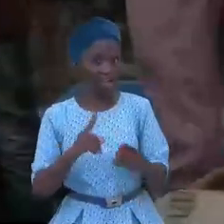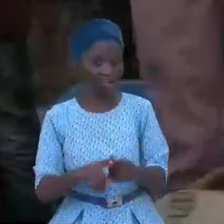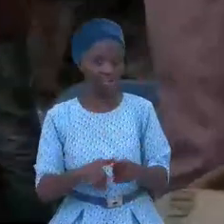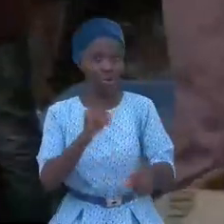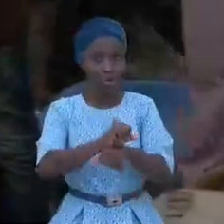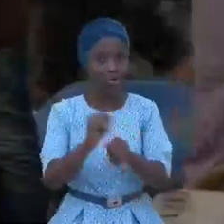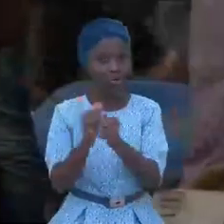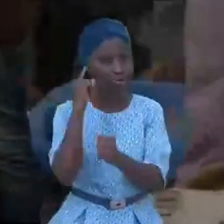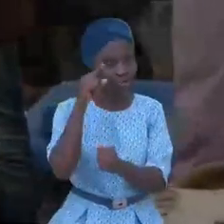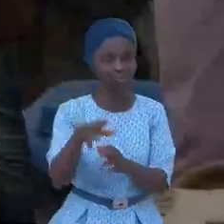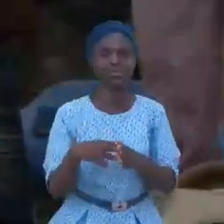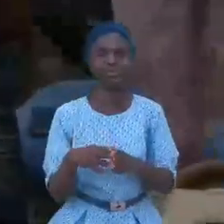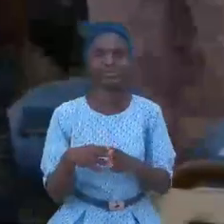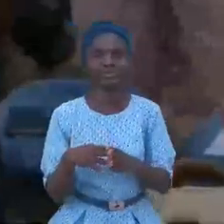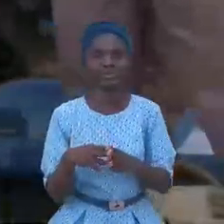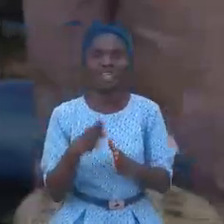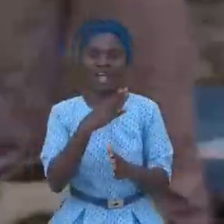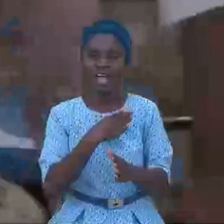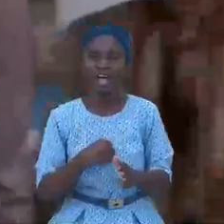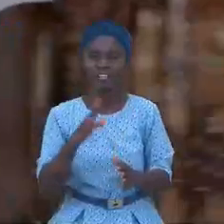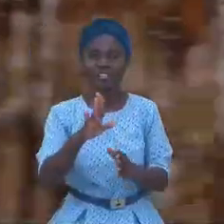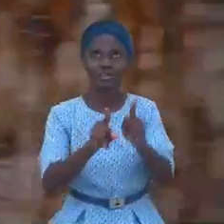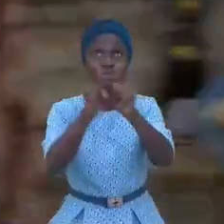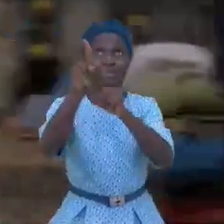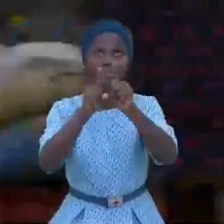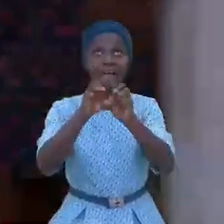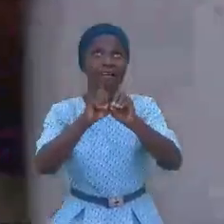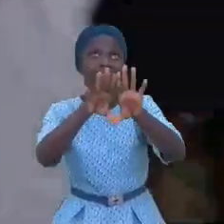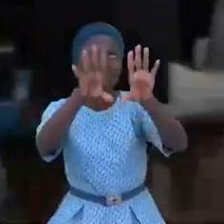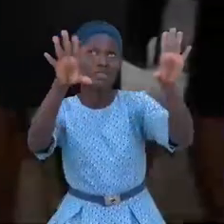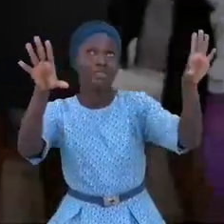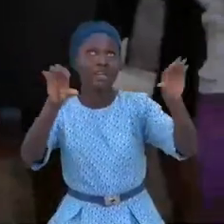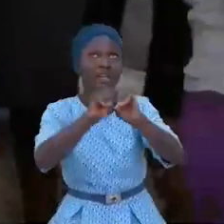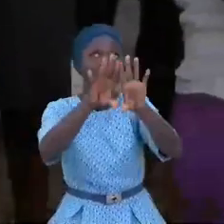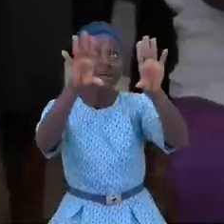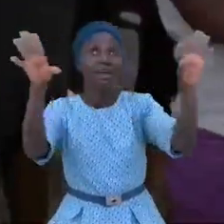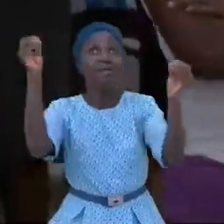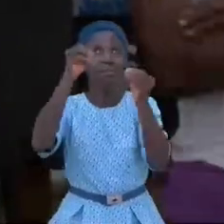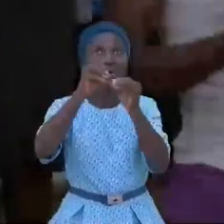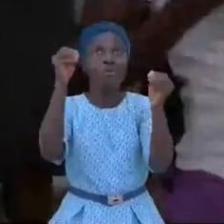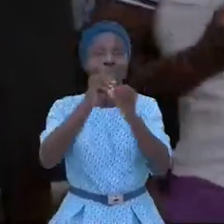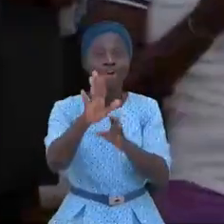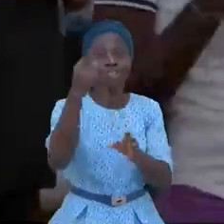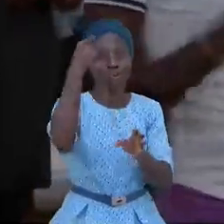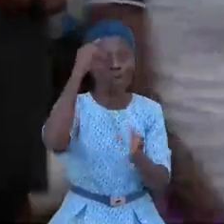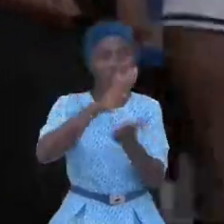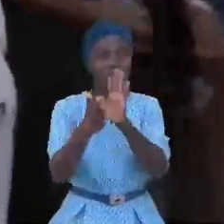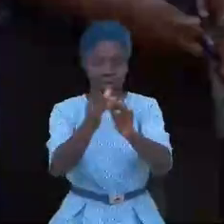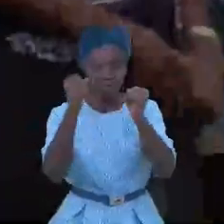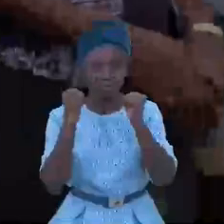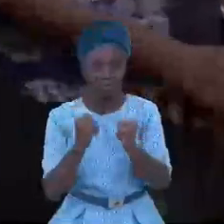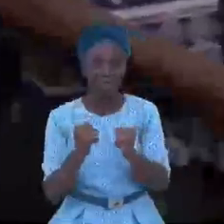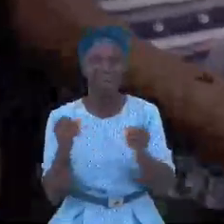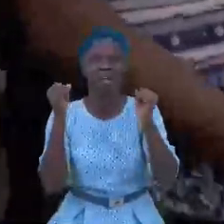d'elle. Et ton étoile va briller, briller, briller plus fort. Tu seras plus fort dans ton